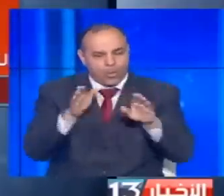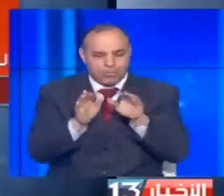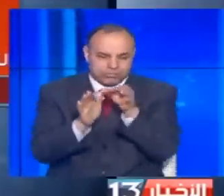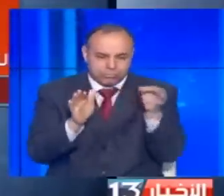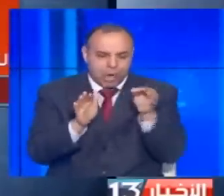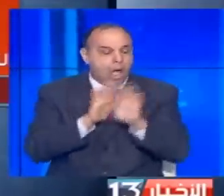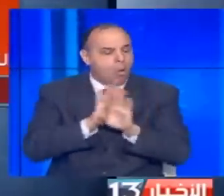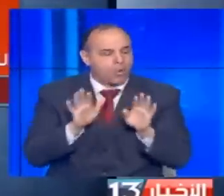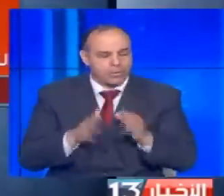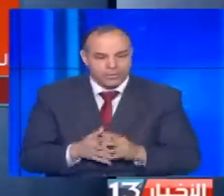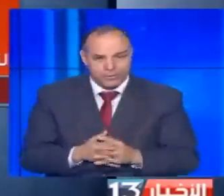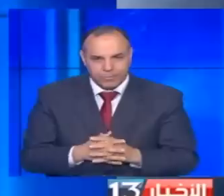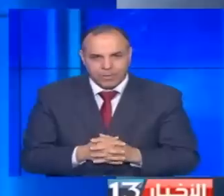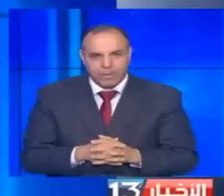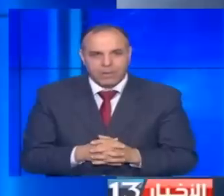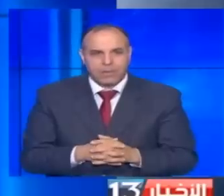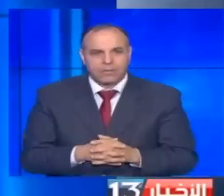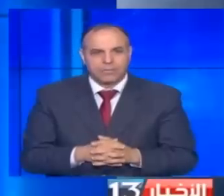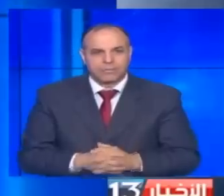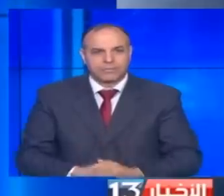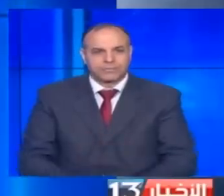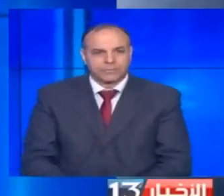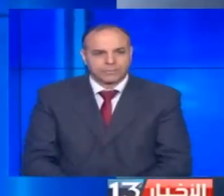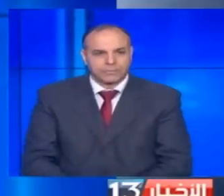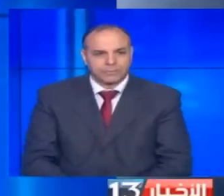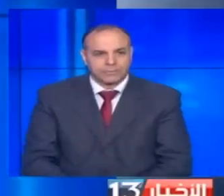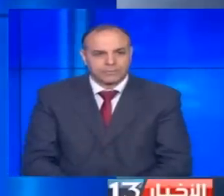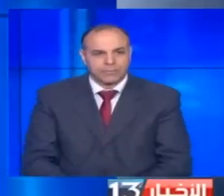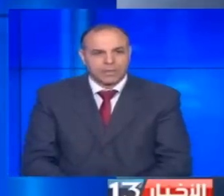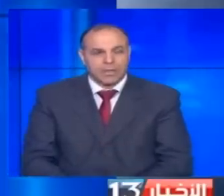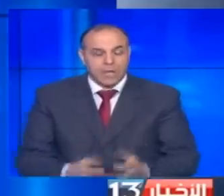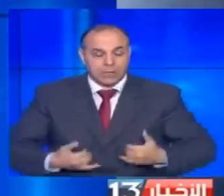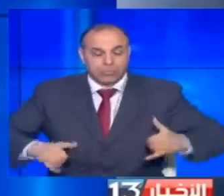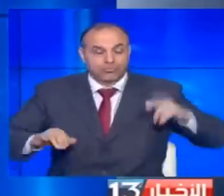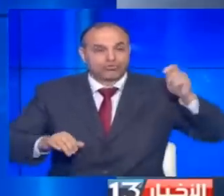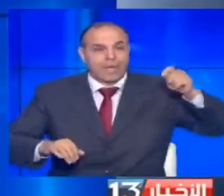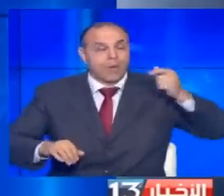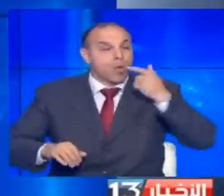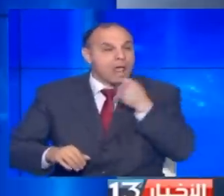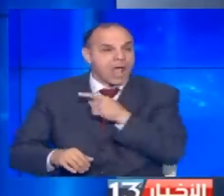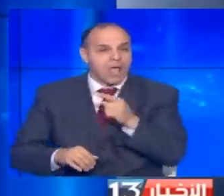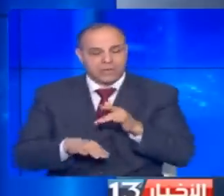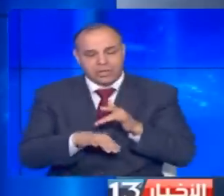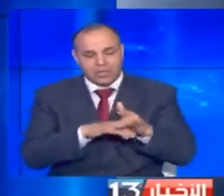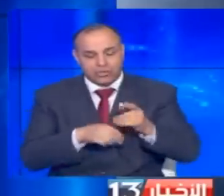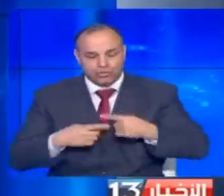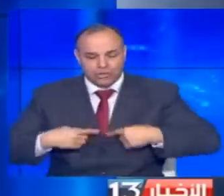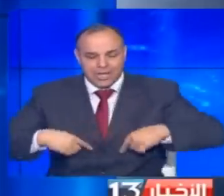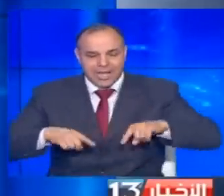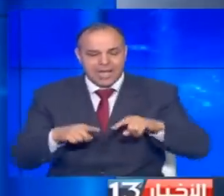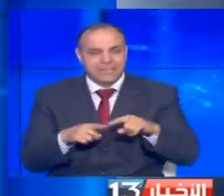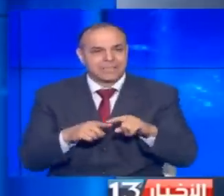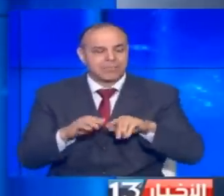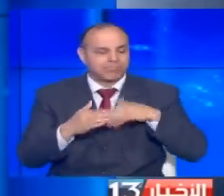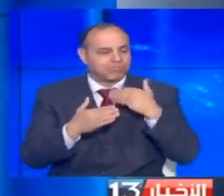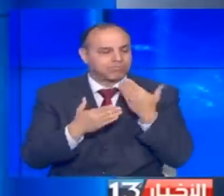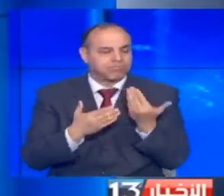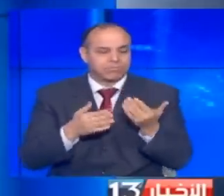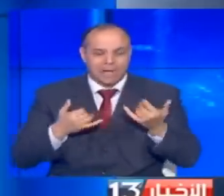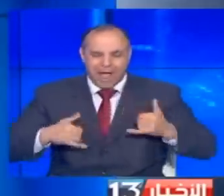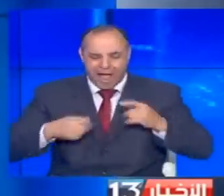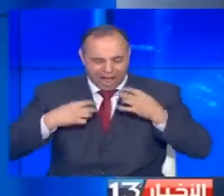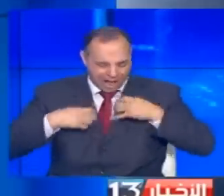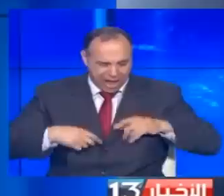الاولى وفي مجلس نواب الشعب وبعد تاخر الجلسه لعدم توفر النصاب